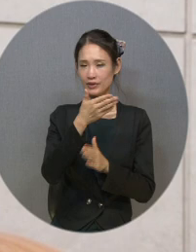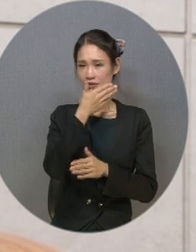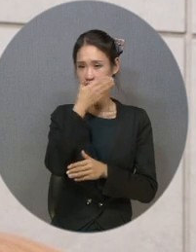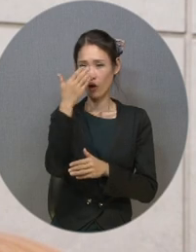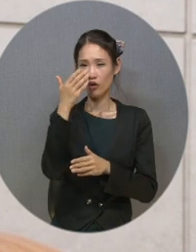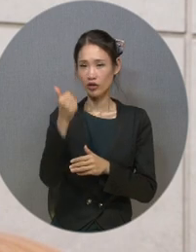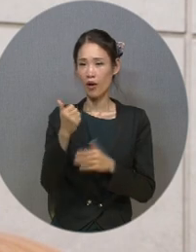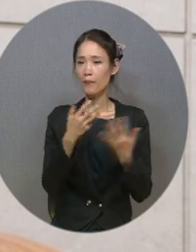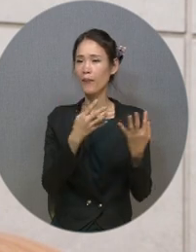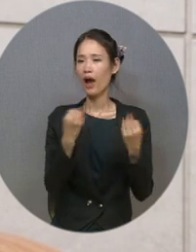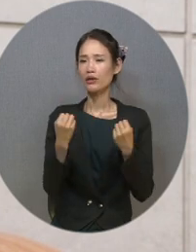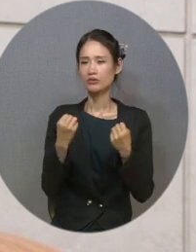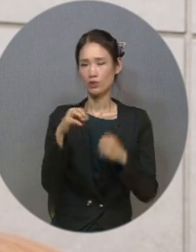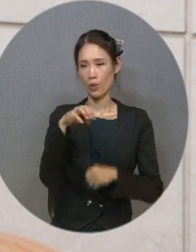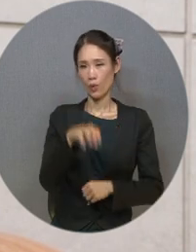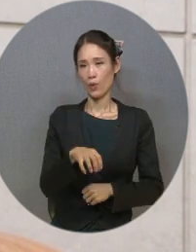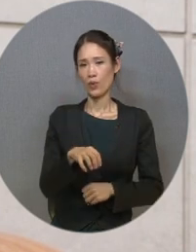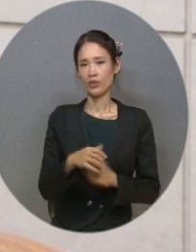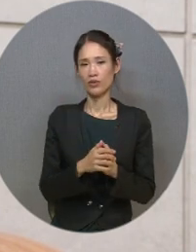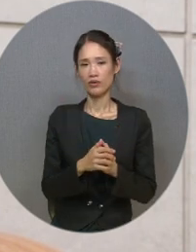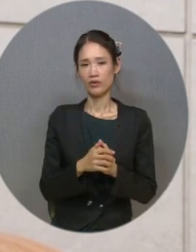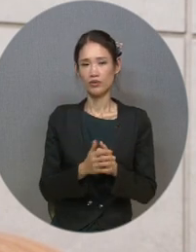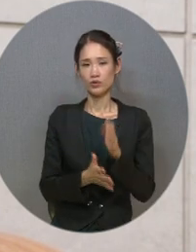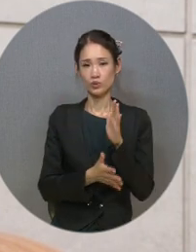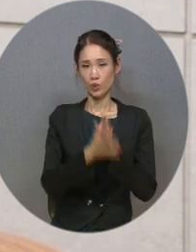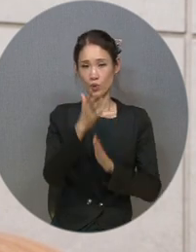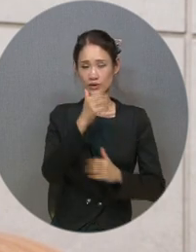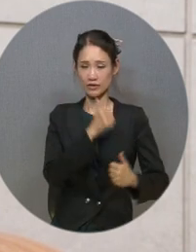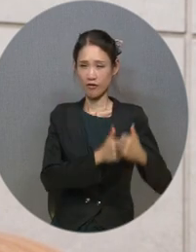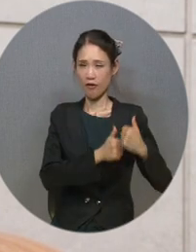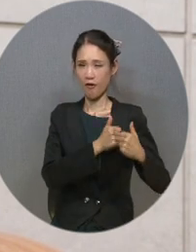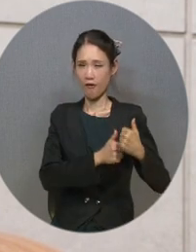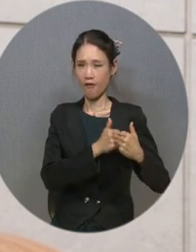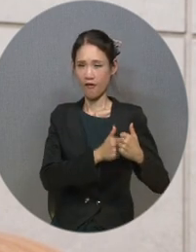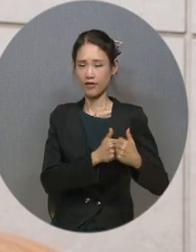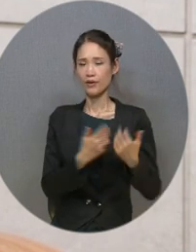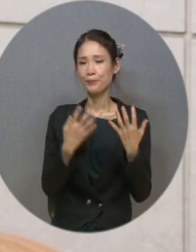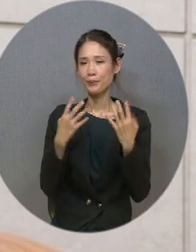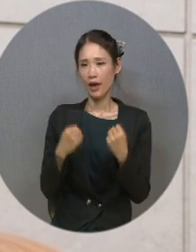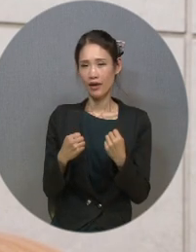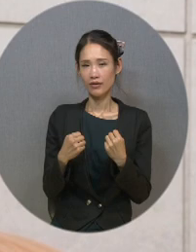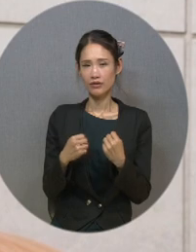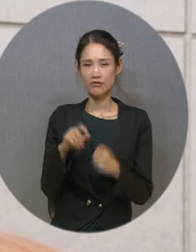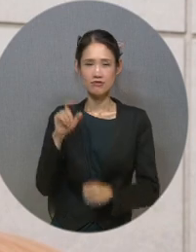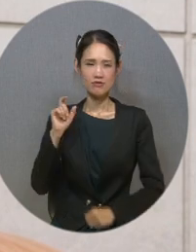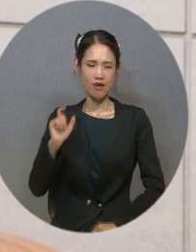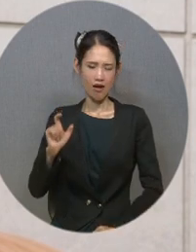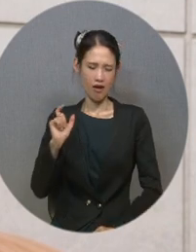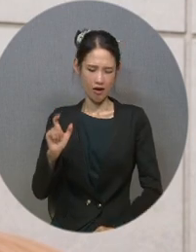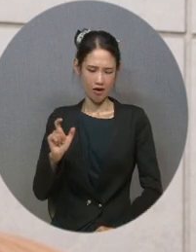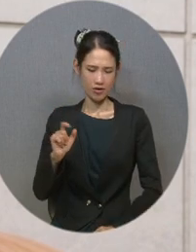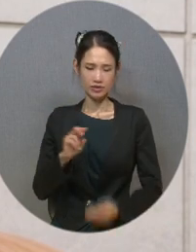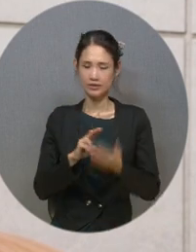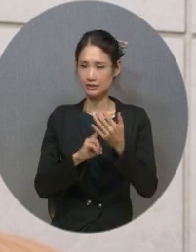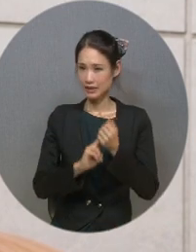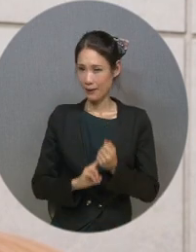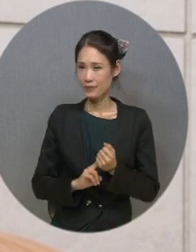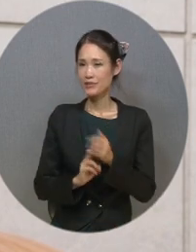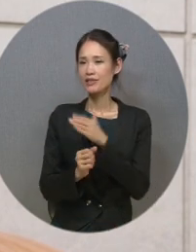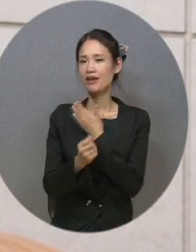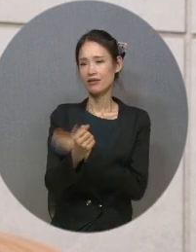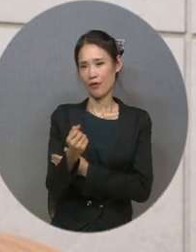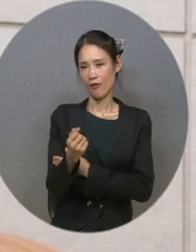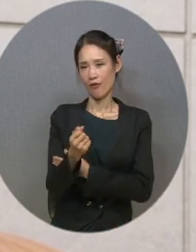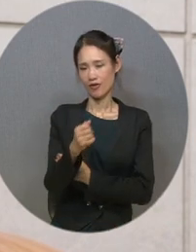도시, 이것이 결국은 도시의 경쟁력을 강화시킬 수 있는 하나의 강점이자 잠재력이다, 이런